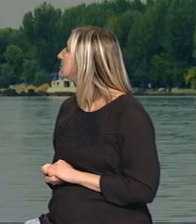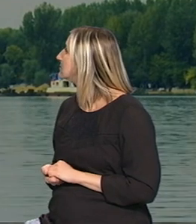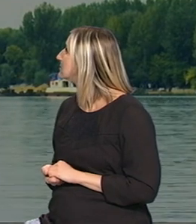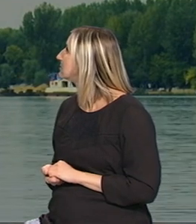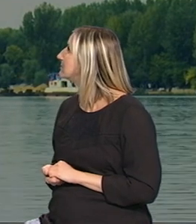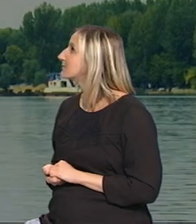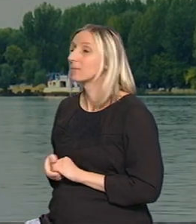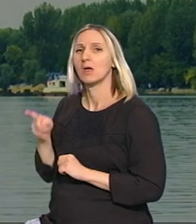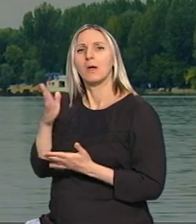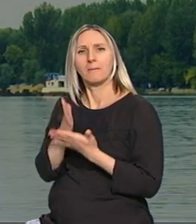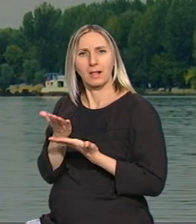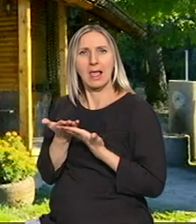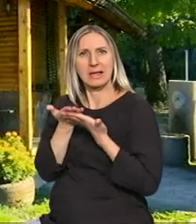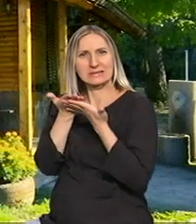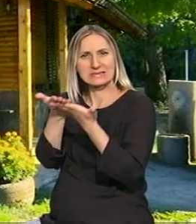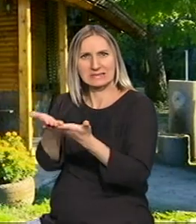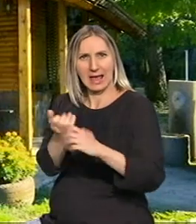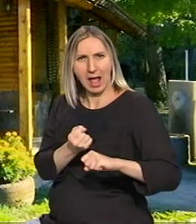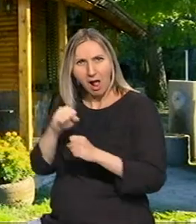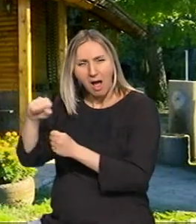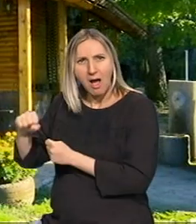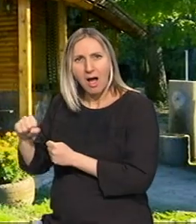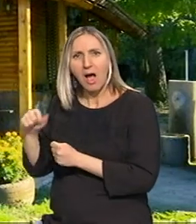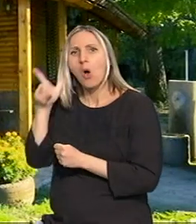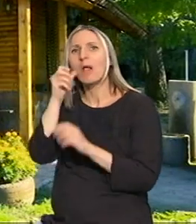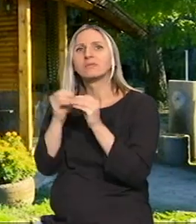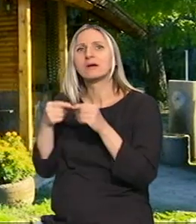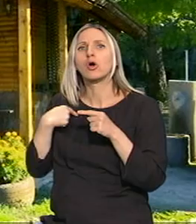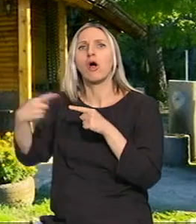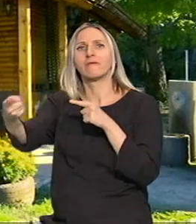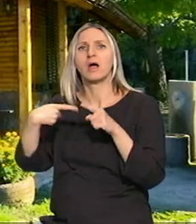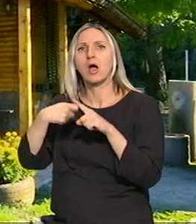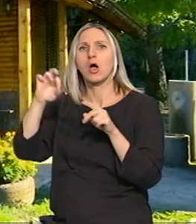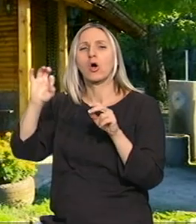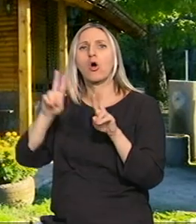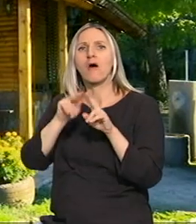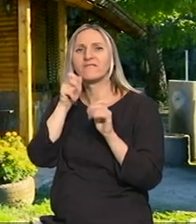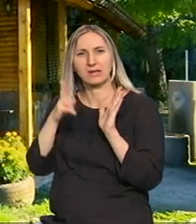Pošto je tu skela bila i tu se odvijao život i glavno se trgovalo sa kovinom. I